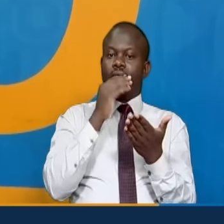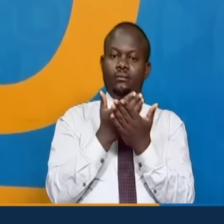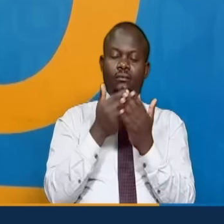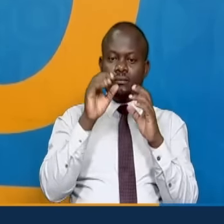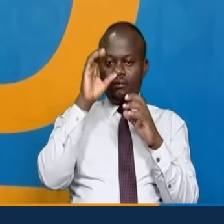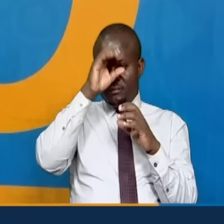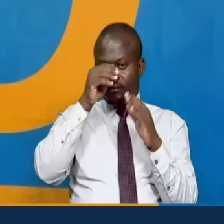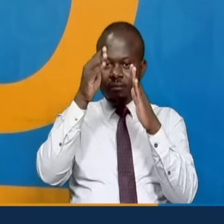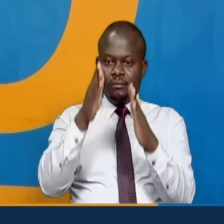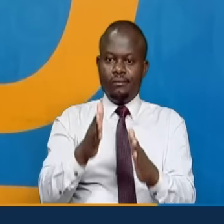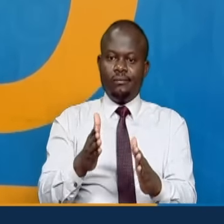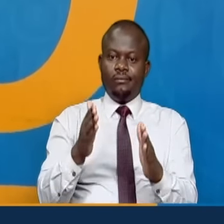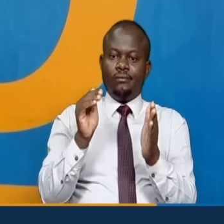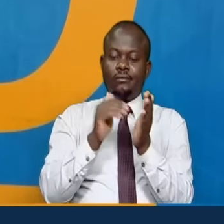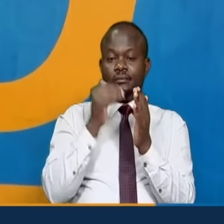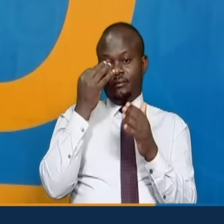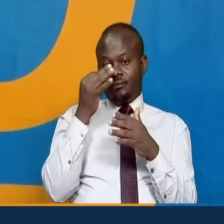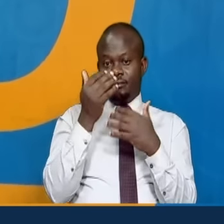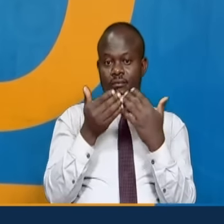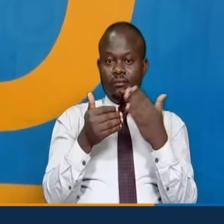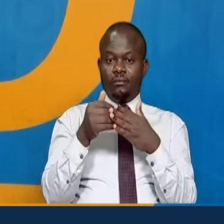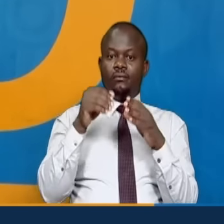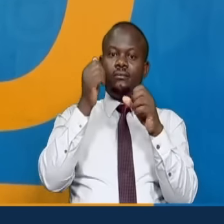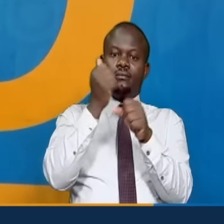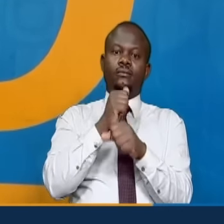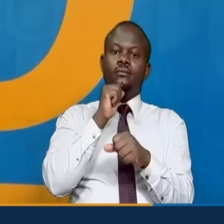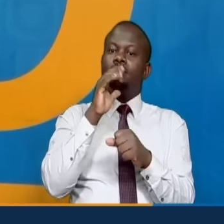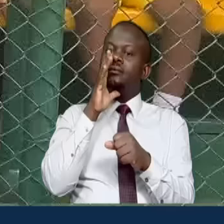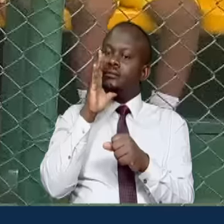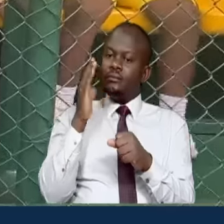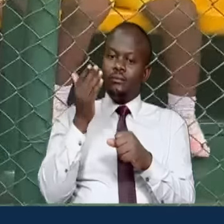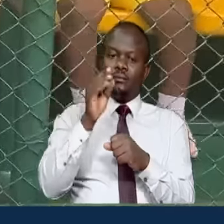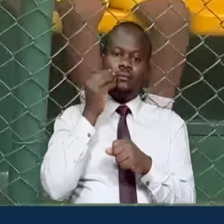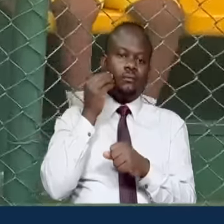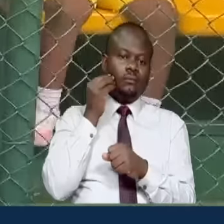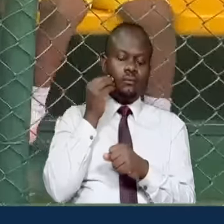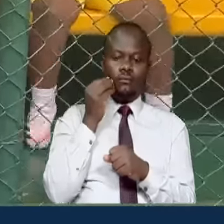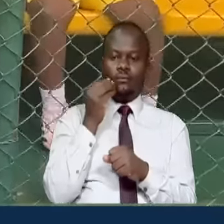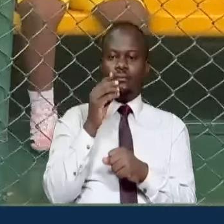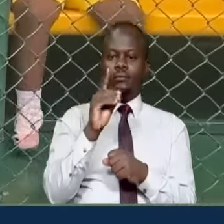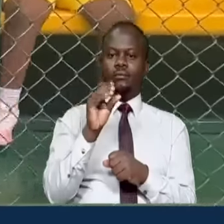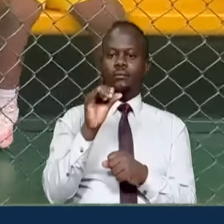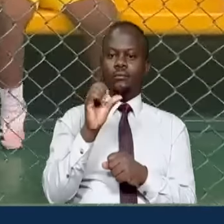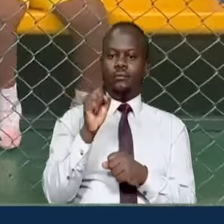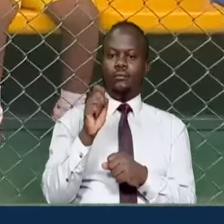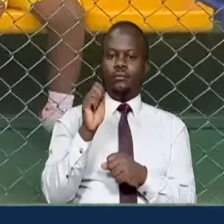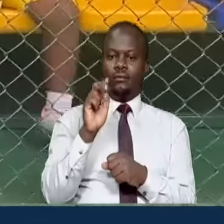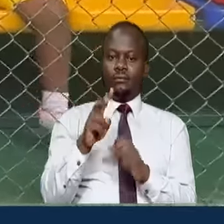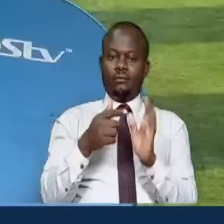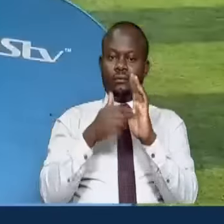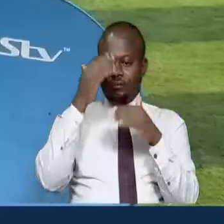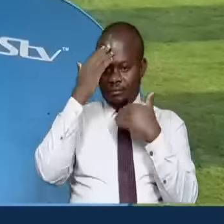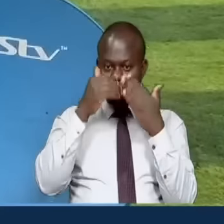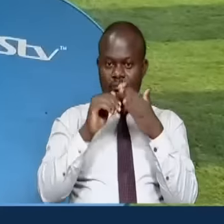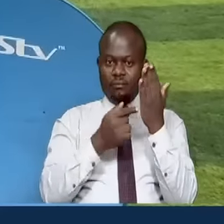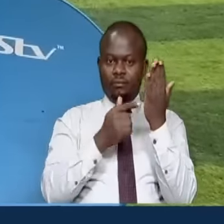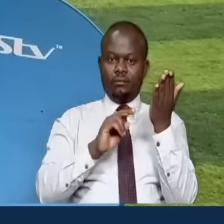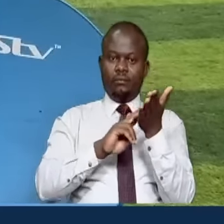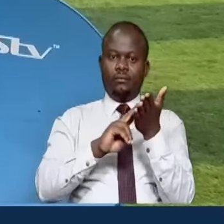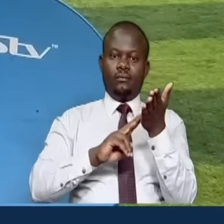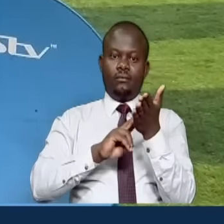gushaka umuntu. Niba abana bari mu rugo uri ku kazi ntibagutegereza ngo ubanze utahuye. Ikigo cya DSTV cyagaragaje ko kubera ikoranabuhanga